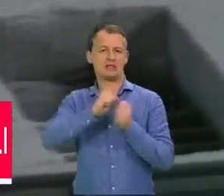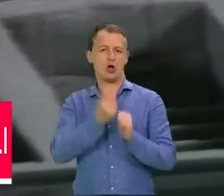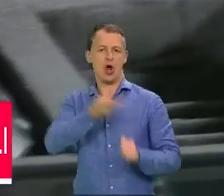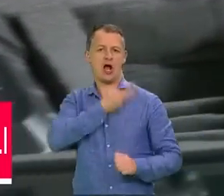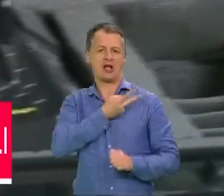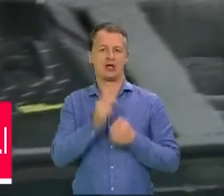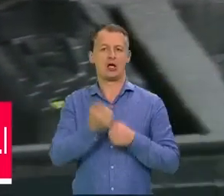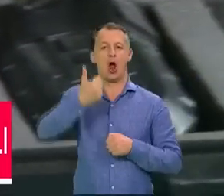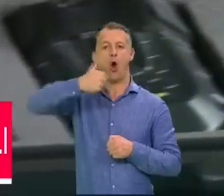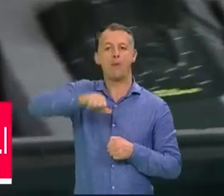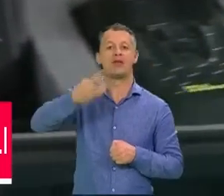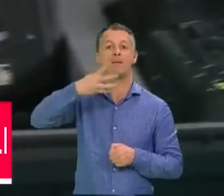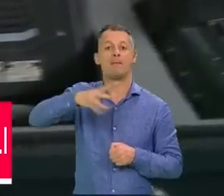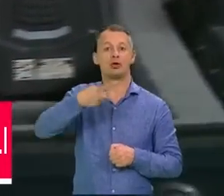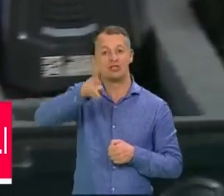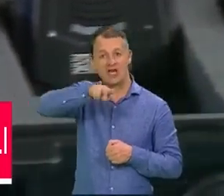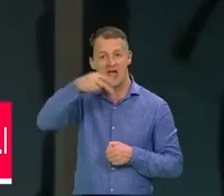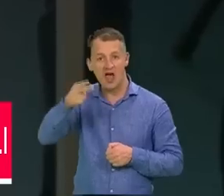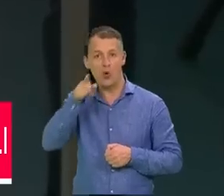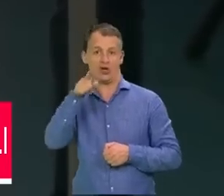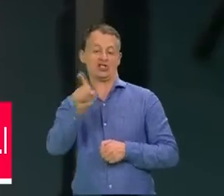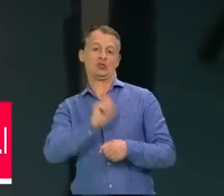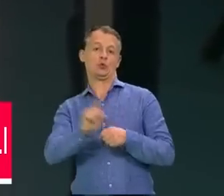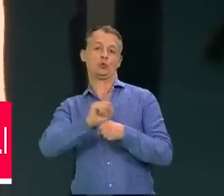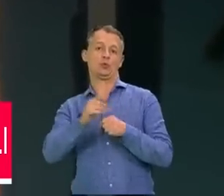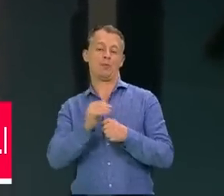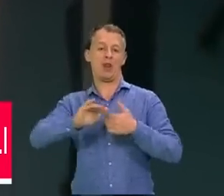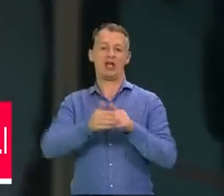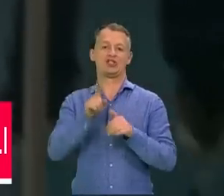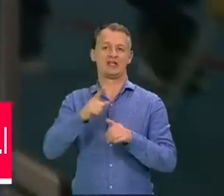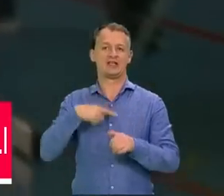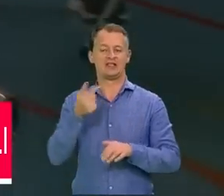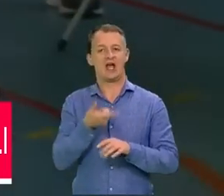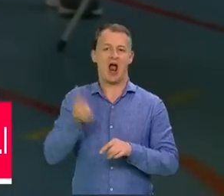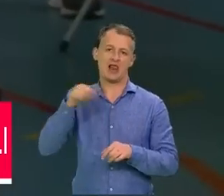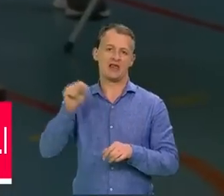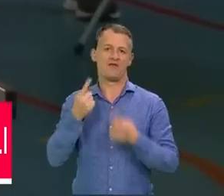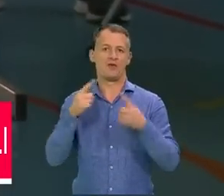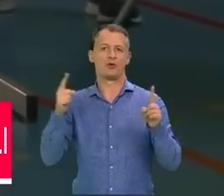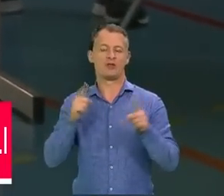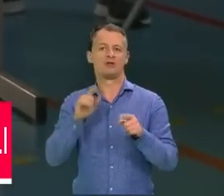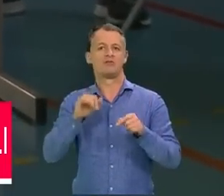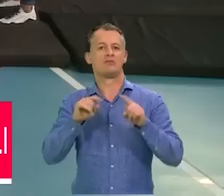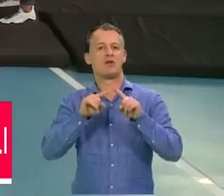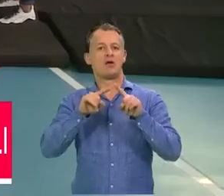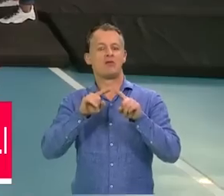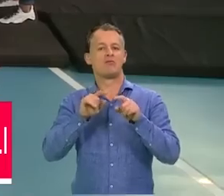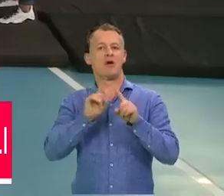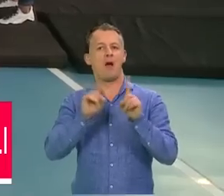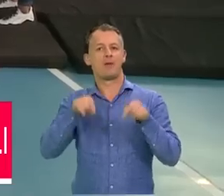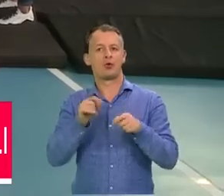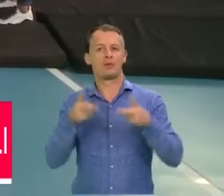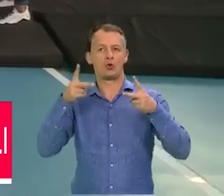1400 de euro costă un astfel de dispozitiv. Pe lângă acestea, există și alte tipuri de aparate de imobilizare. Bola, bola,